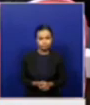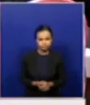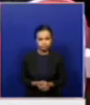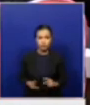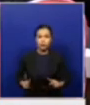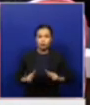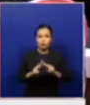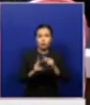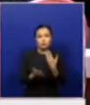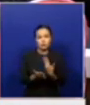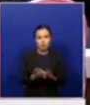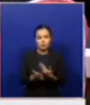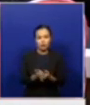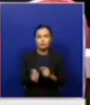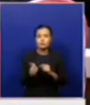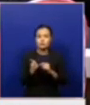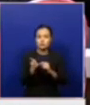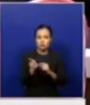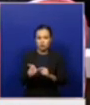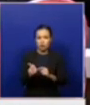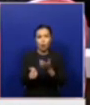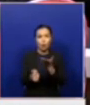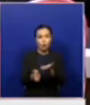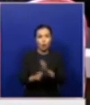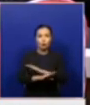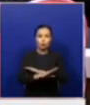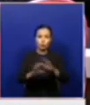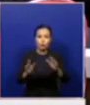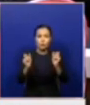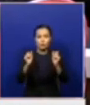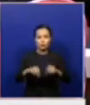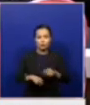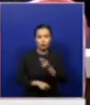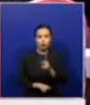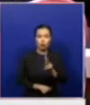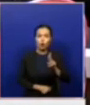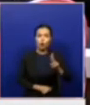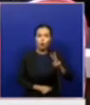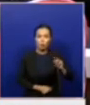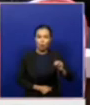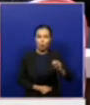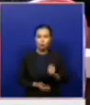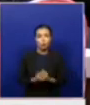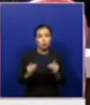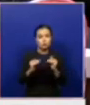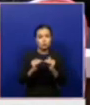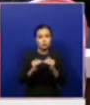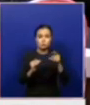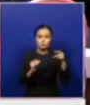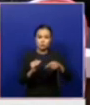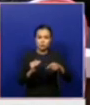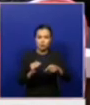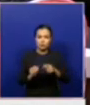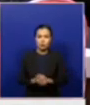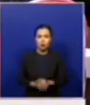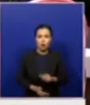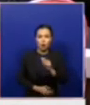คลังก็ต้องเสนอขอยกเลิกมติครม.ที่ให้สิทธิพิเศษแก่อปส.ดังกล่